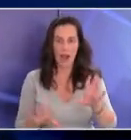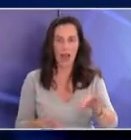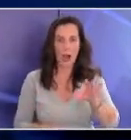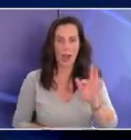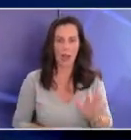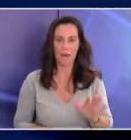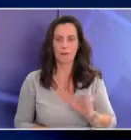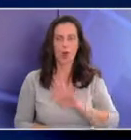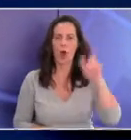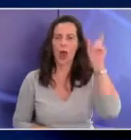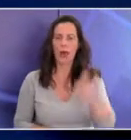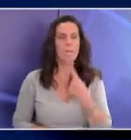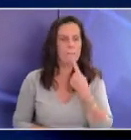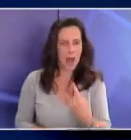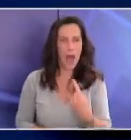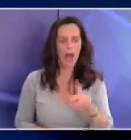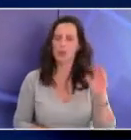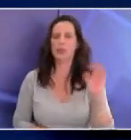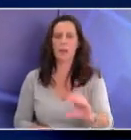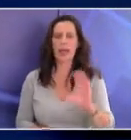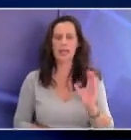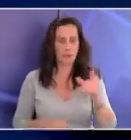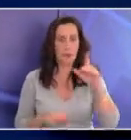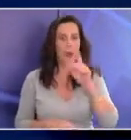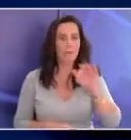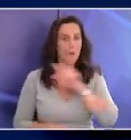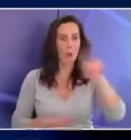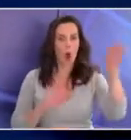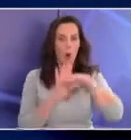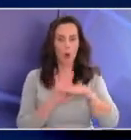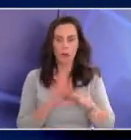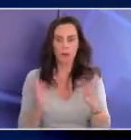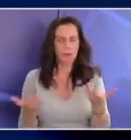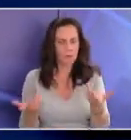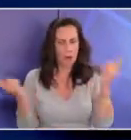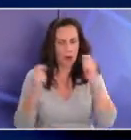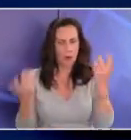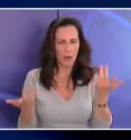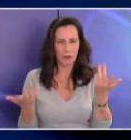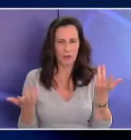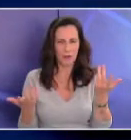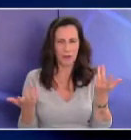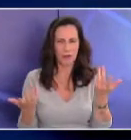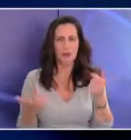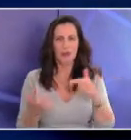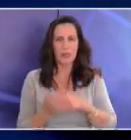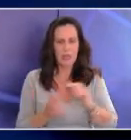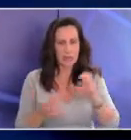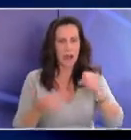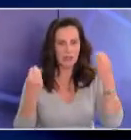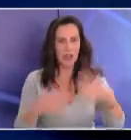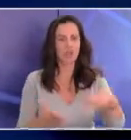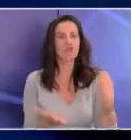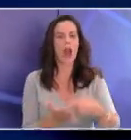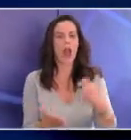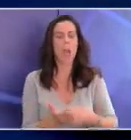להמר. פה בן אדם על סמך מילה יכול לשים כסף, ומה שמפתיע שם, לא מפתיע בעצם, אחוזי הגבייה שלהם הם 100%. אם הפסדת,